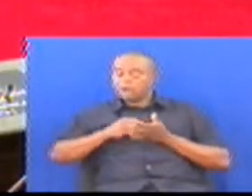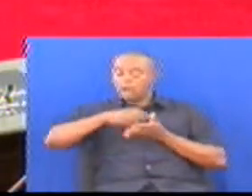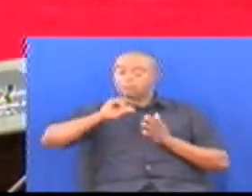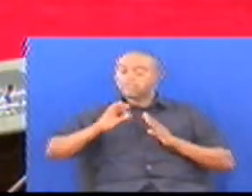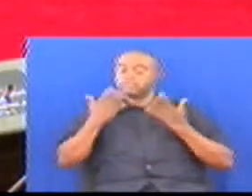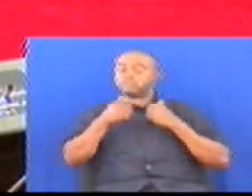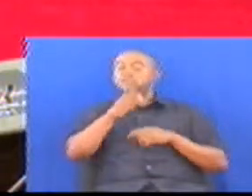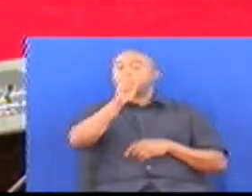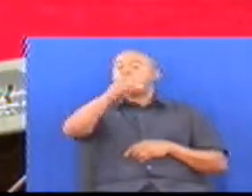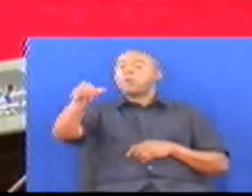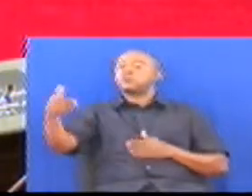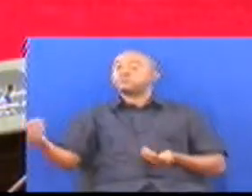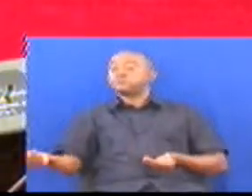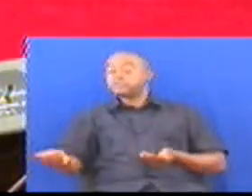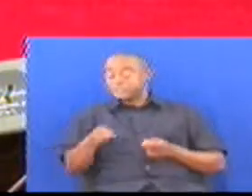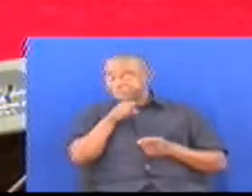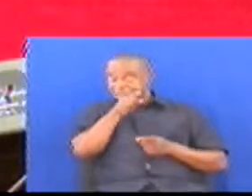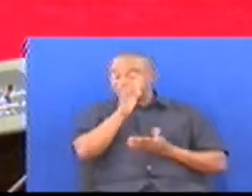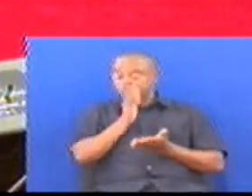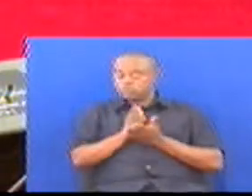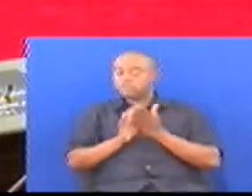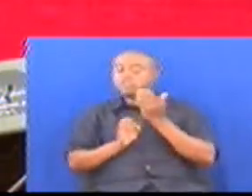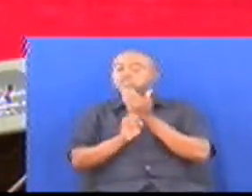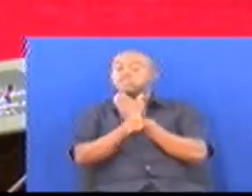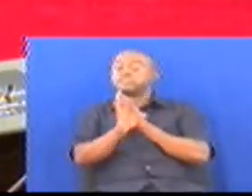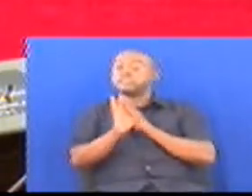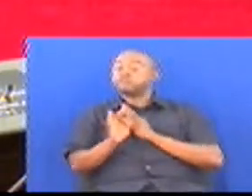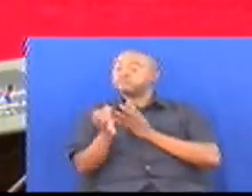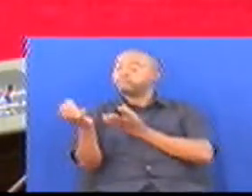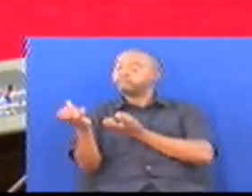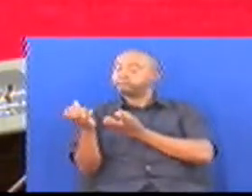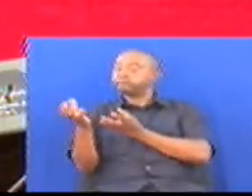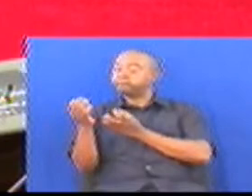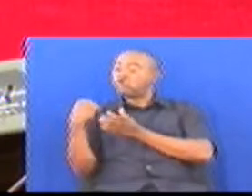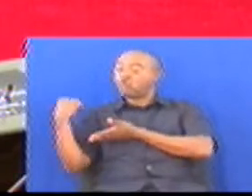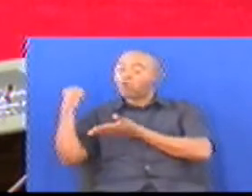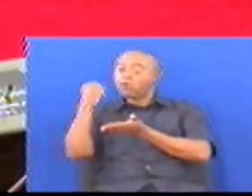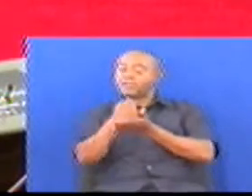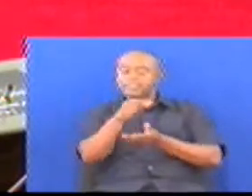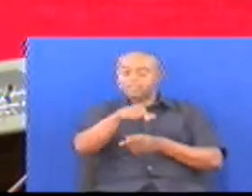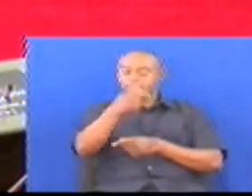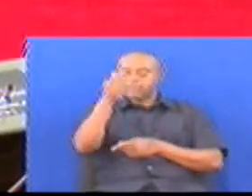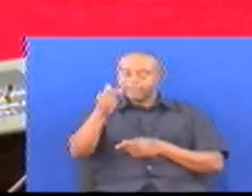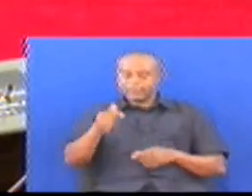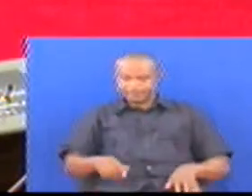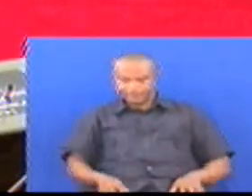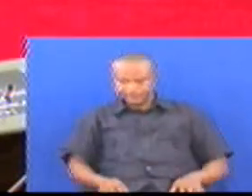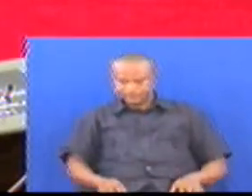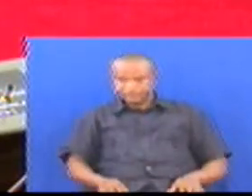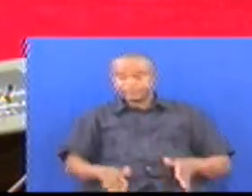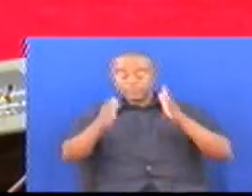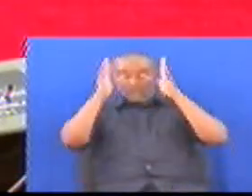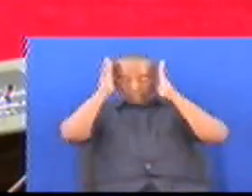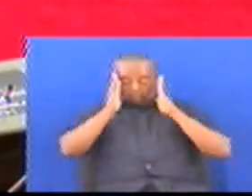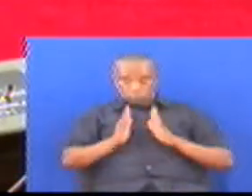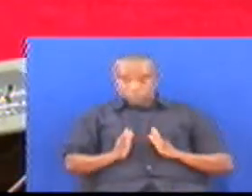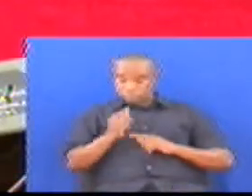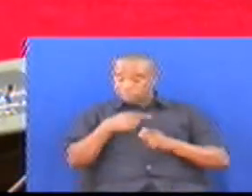wananchi, na ni kiashiria kizuri cha kuvutia uwekezaji nchini. Mheshimiwa Spika, katika